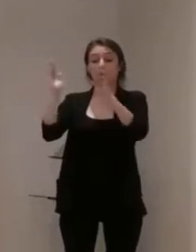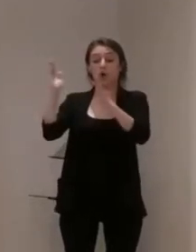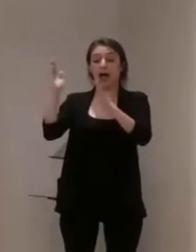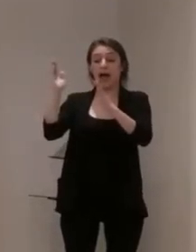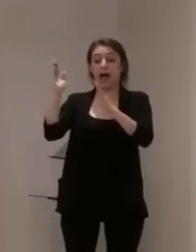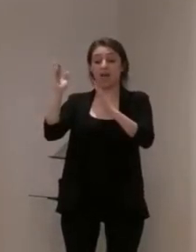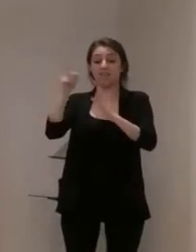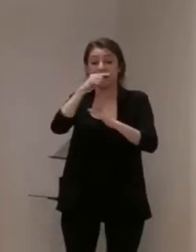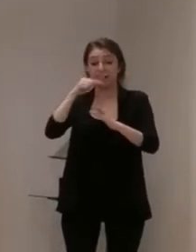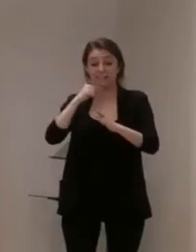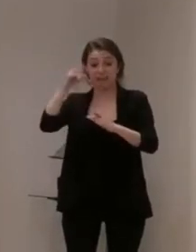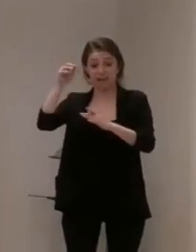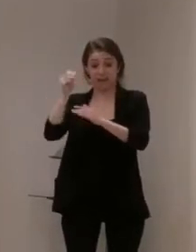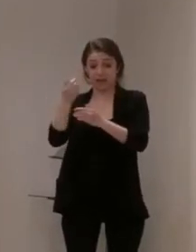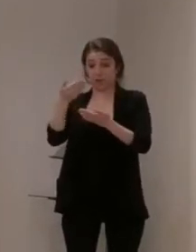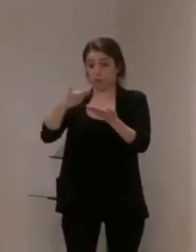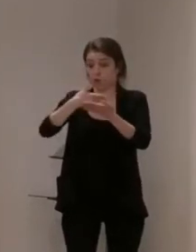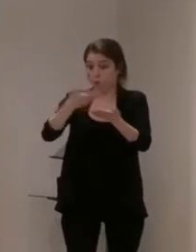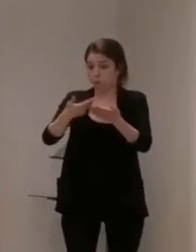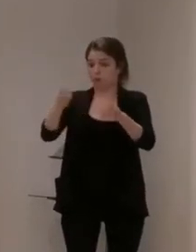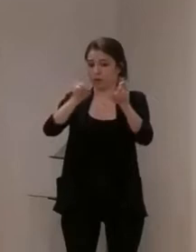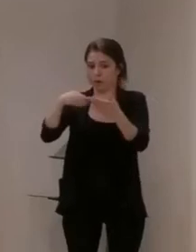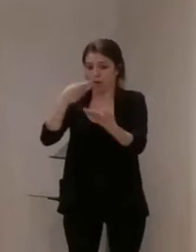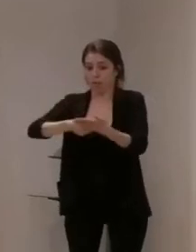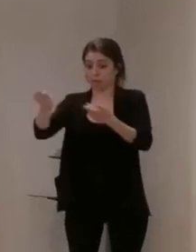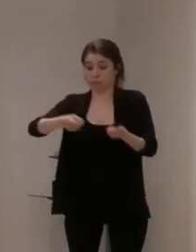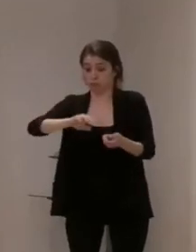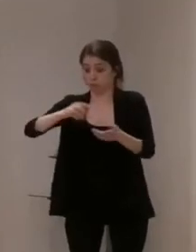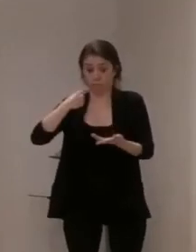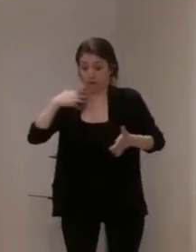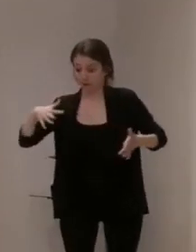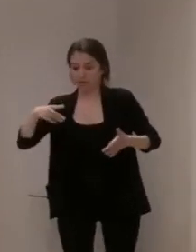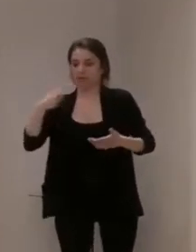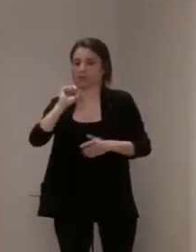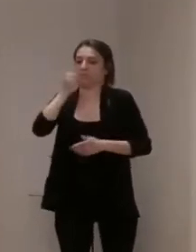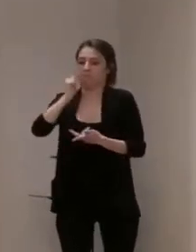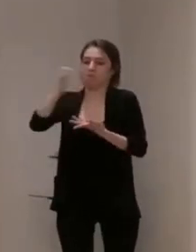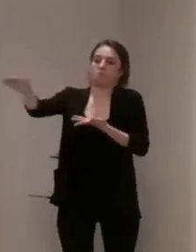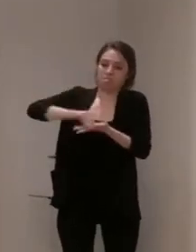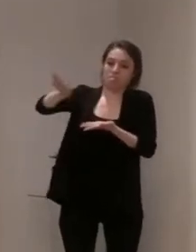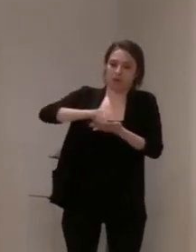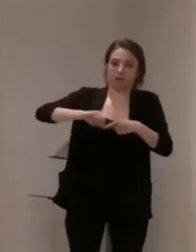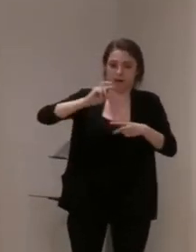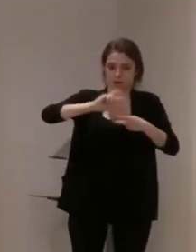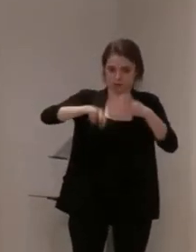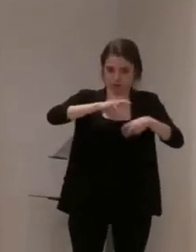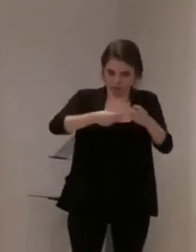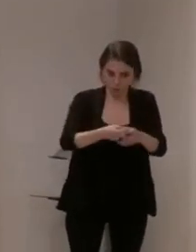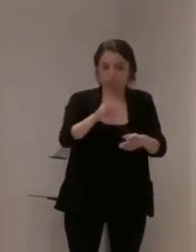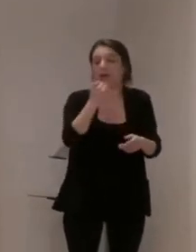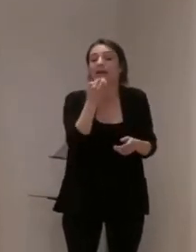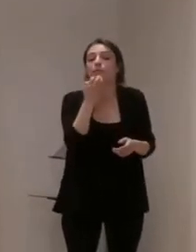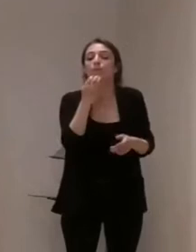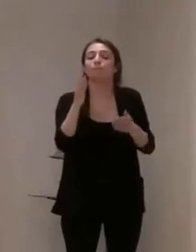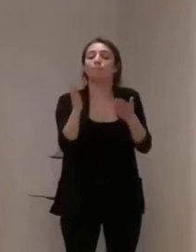a Catalunya, tot això a través de la Comissió de la Dignitat. Llibres publicats al respecte dels papers de Salamanca, per dir-ne